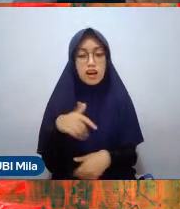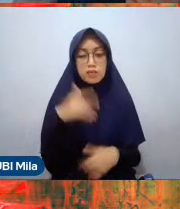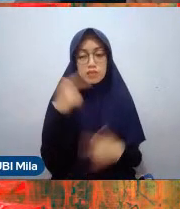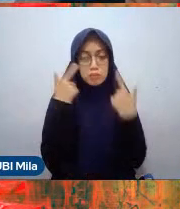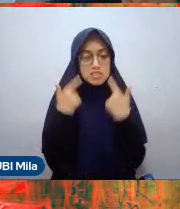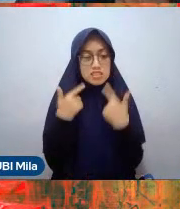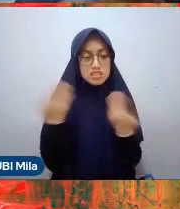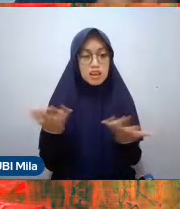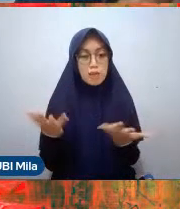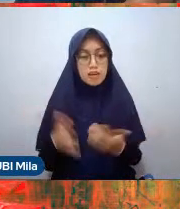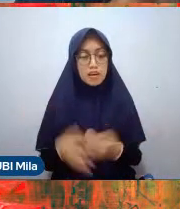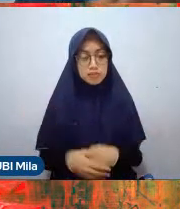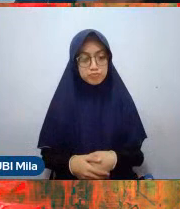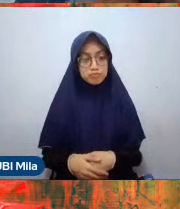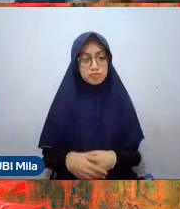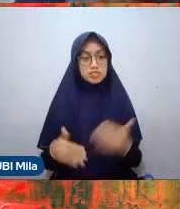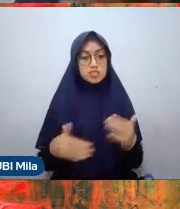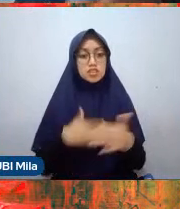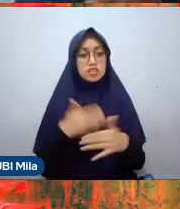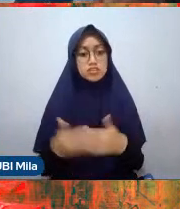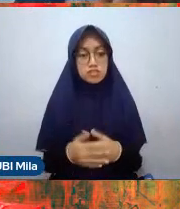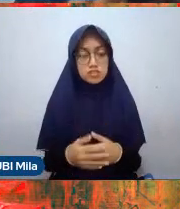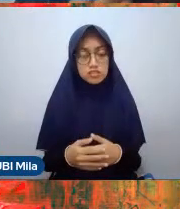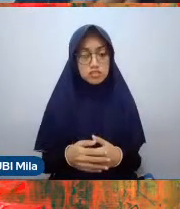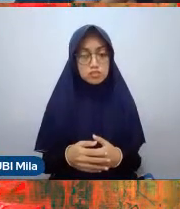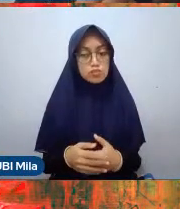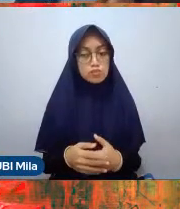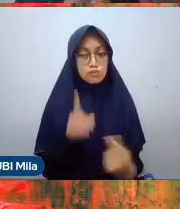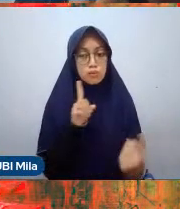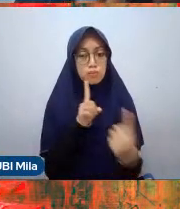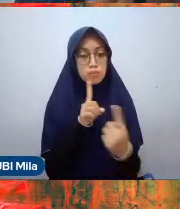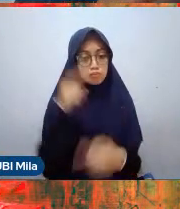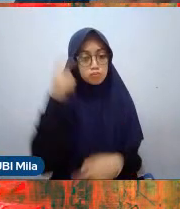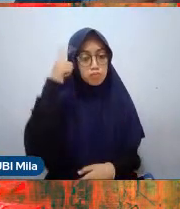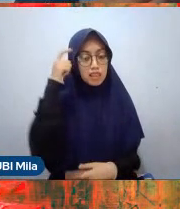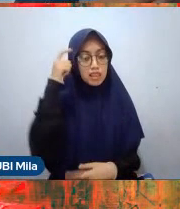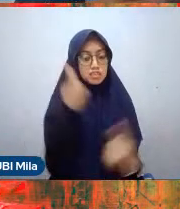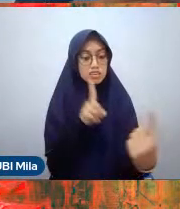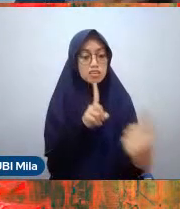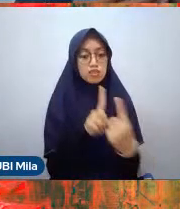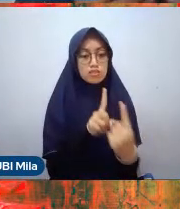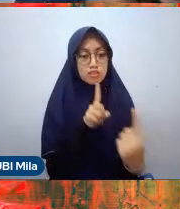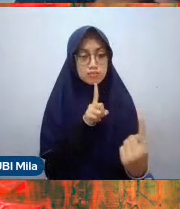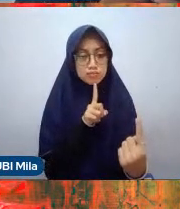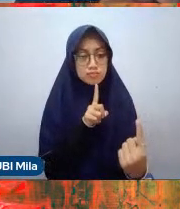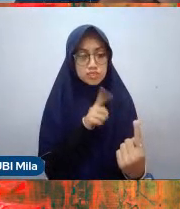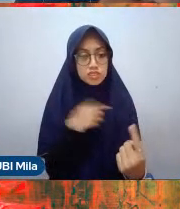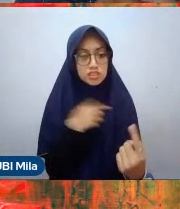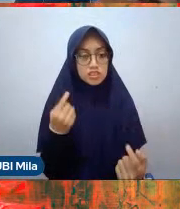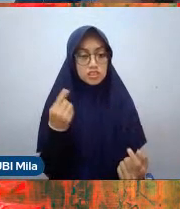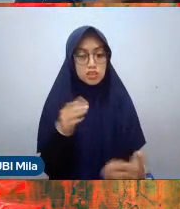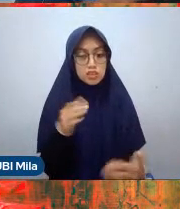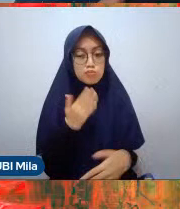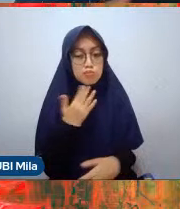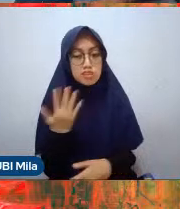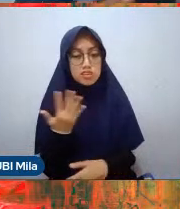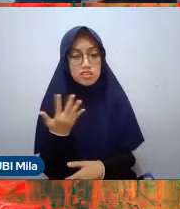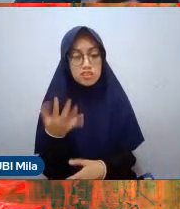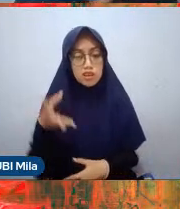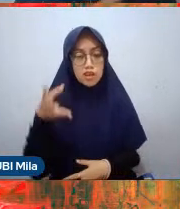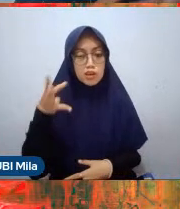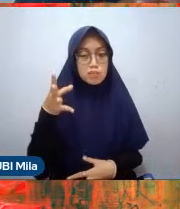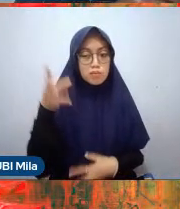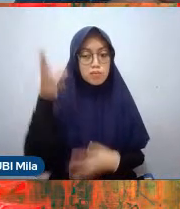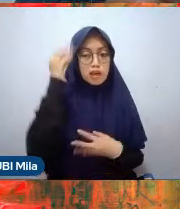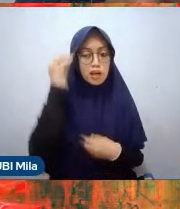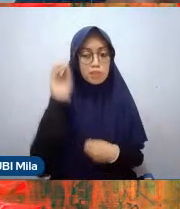apa namanya, ketika pembelajaran one to one, satu anak satu orang tua atau guru, itu biasanya kita banyakkan memahami si anak ini ya gimana